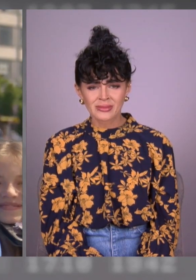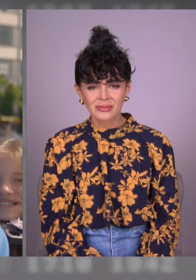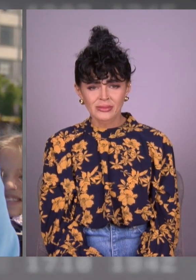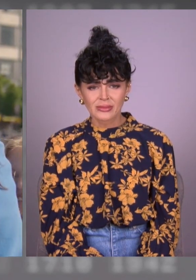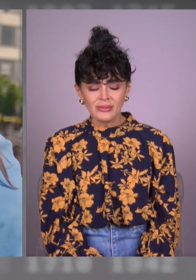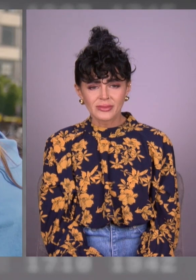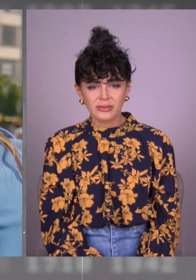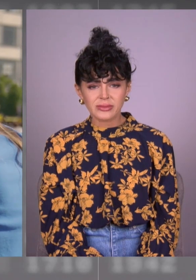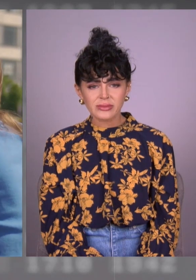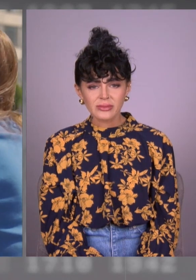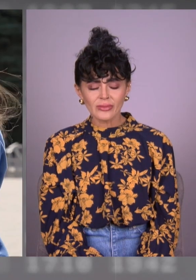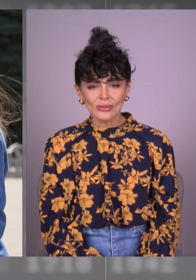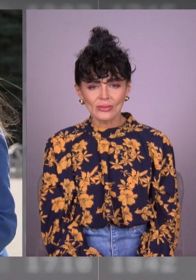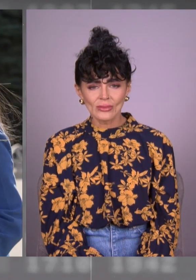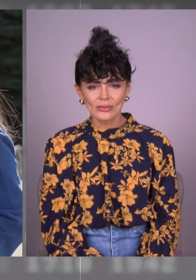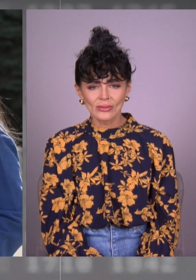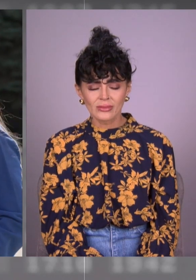Господи, господи.